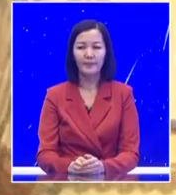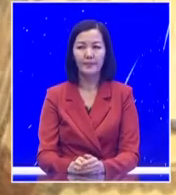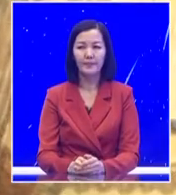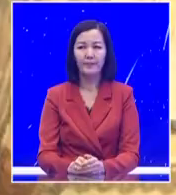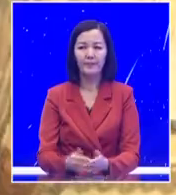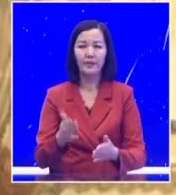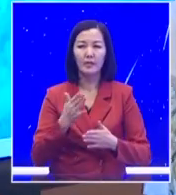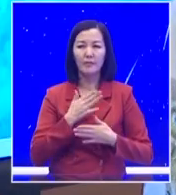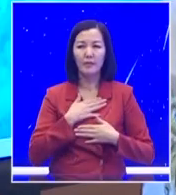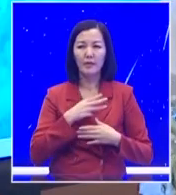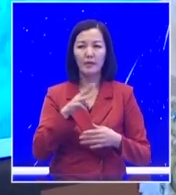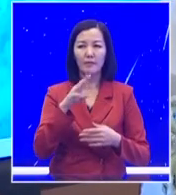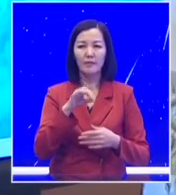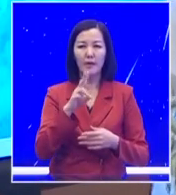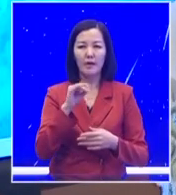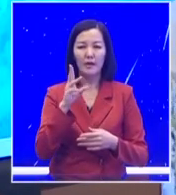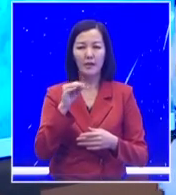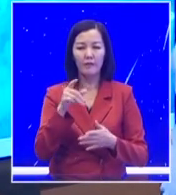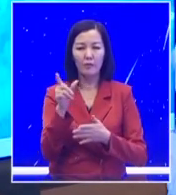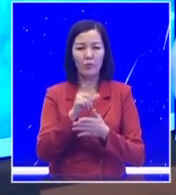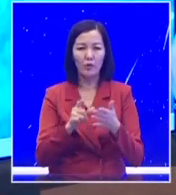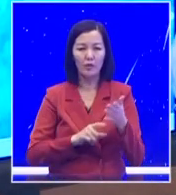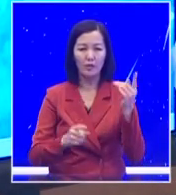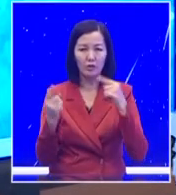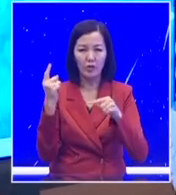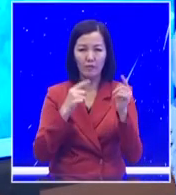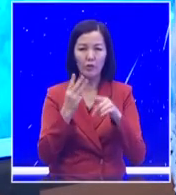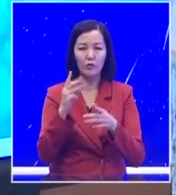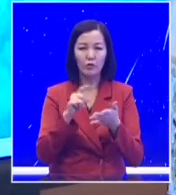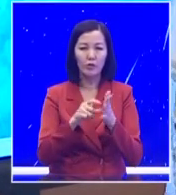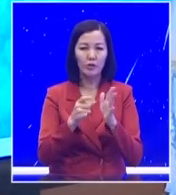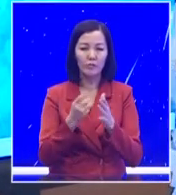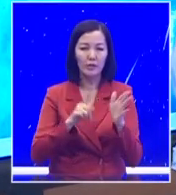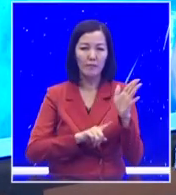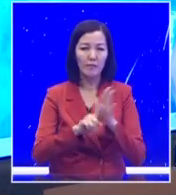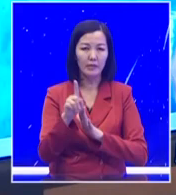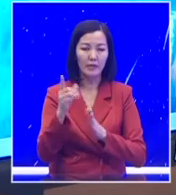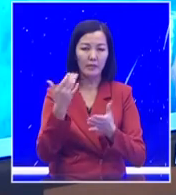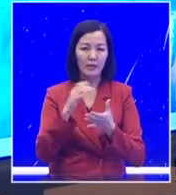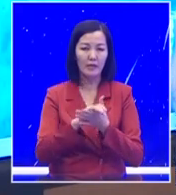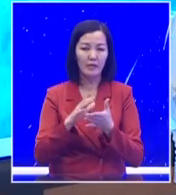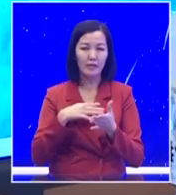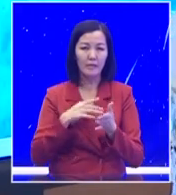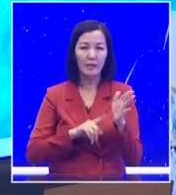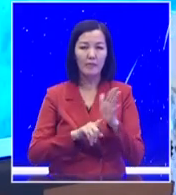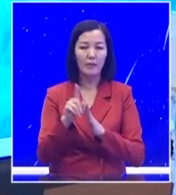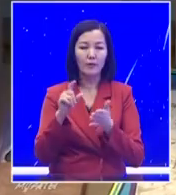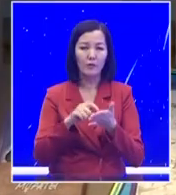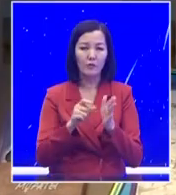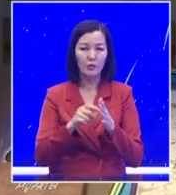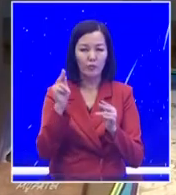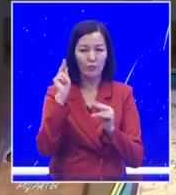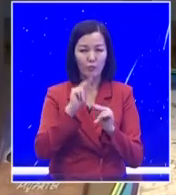Мен Мұқағалидың поэзиясымен, өлеңдерімен 3-ші сыныптан бастап таныстым. Оған менің бастауыштағы ұстазым әсер еткен